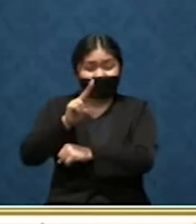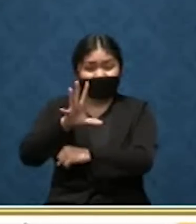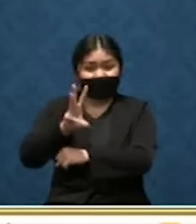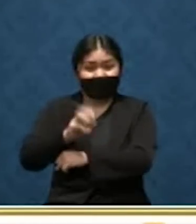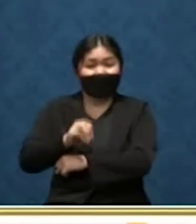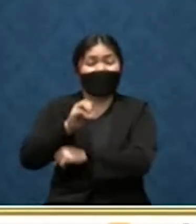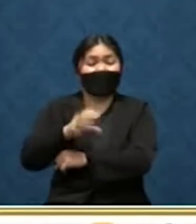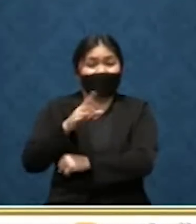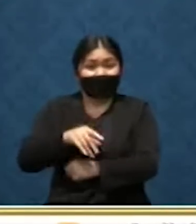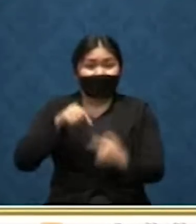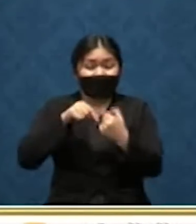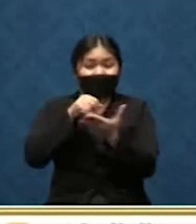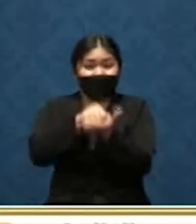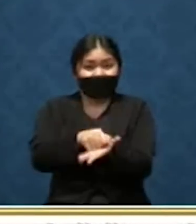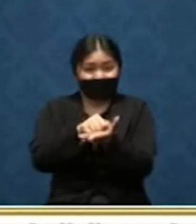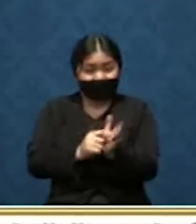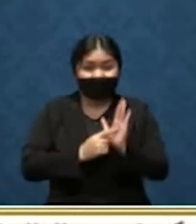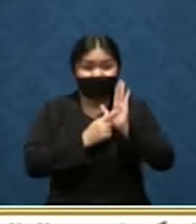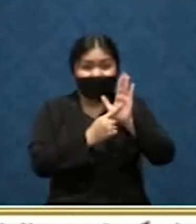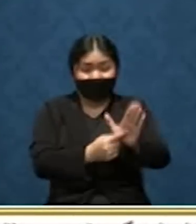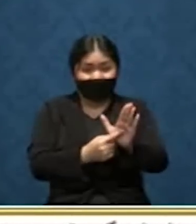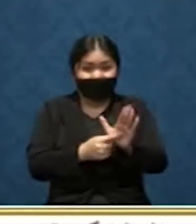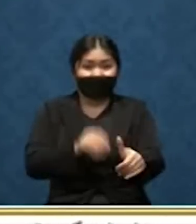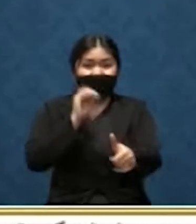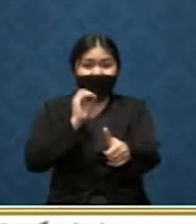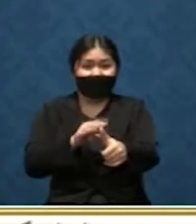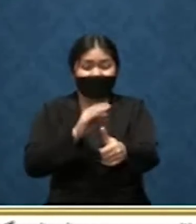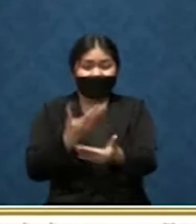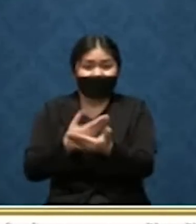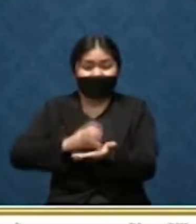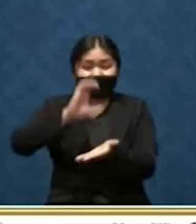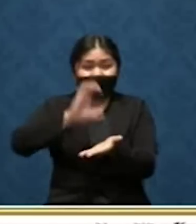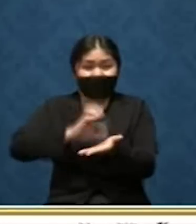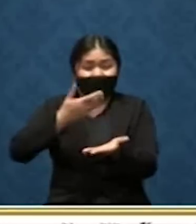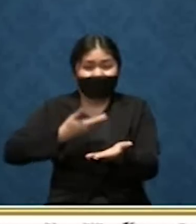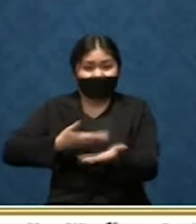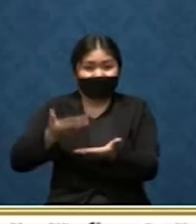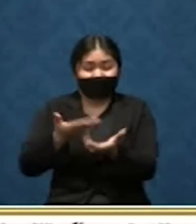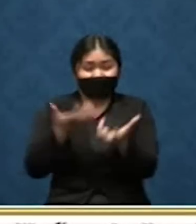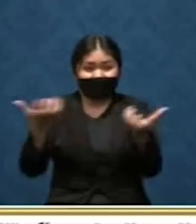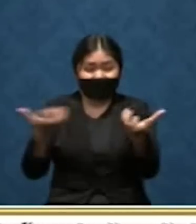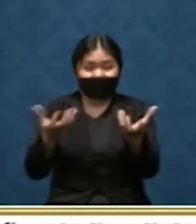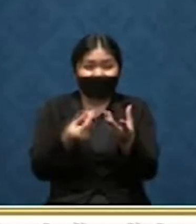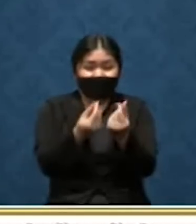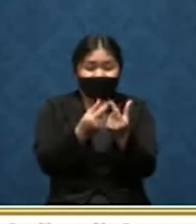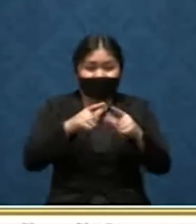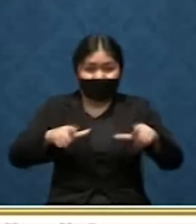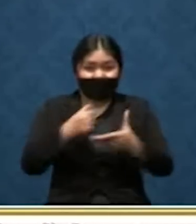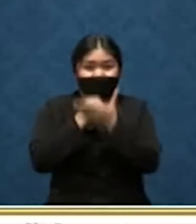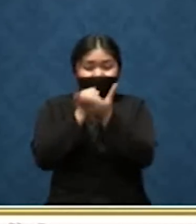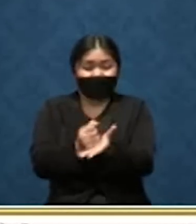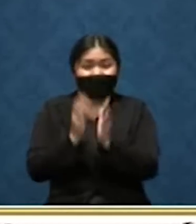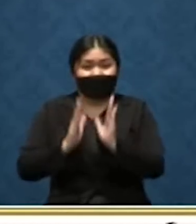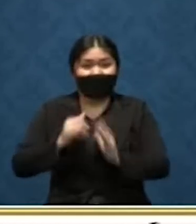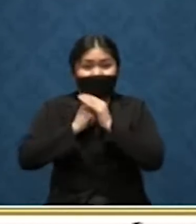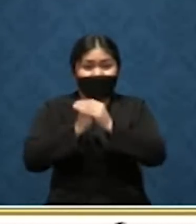การให้บริการเช่นฟังใหดนะครับแนะนำการลงทุและซื้ออสังหาช่วยคนกีนจดทะ